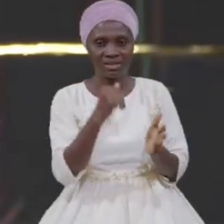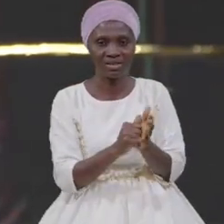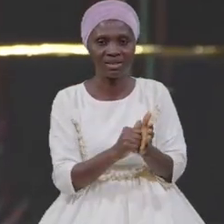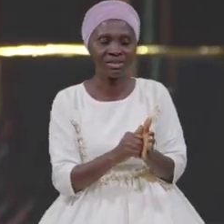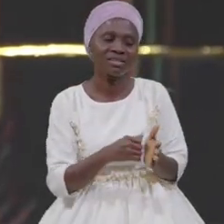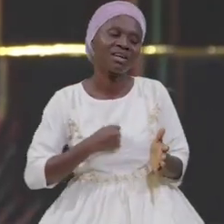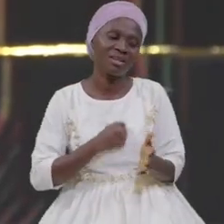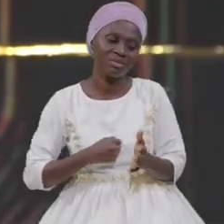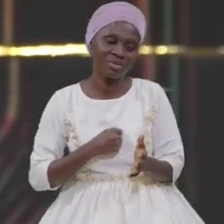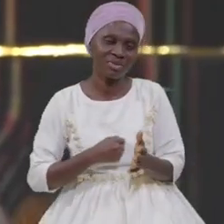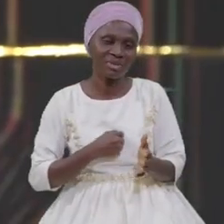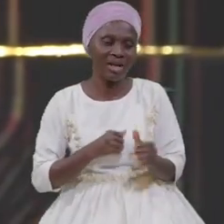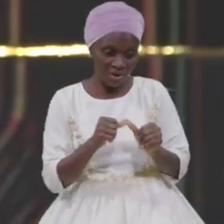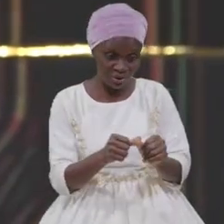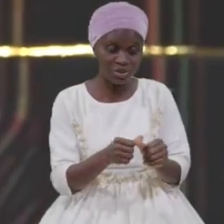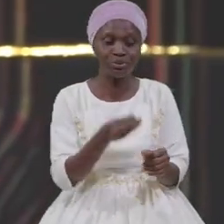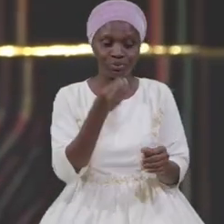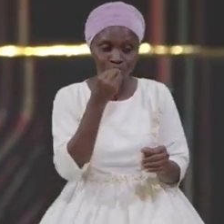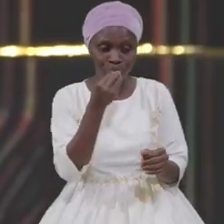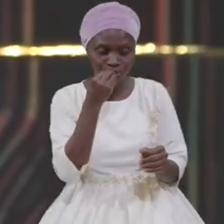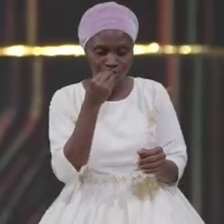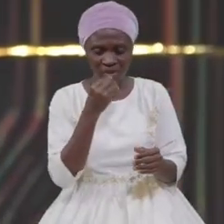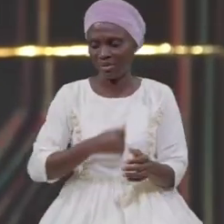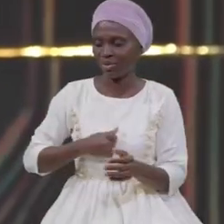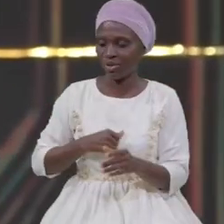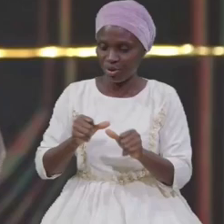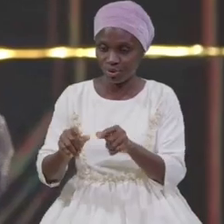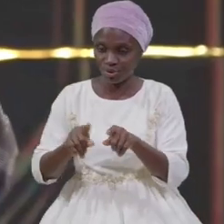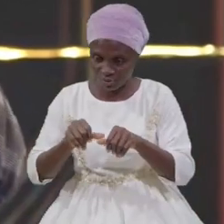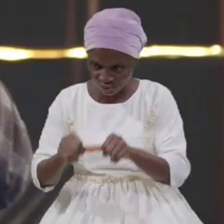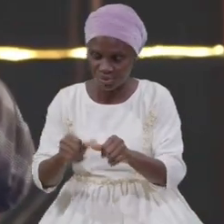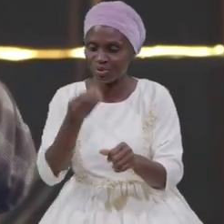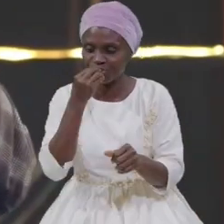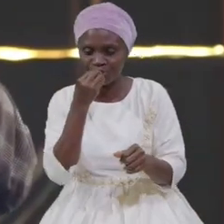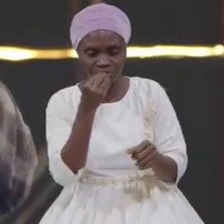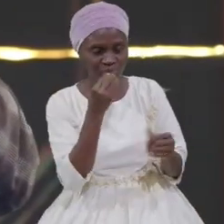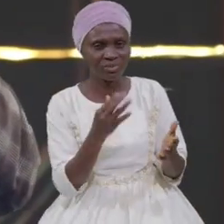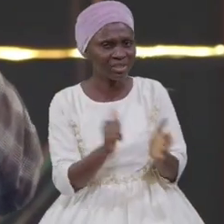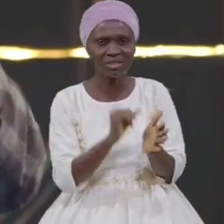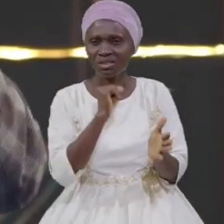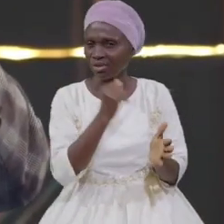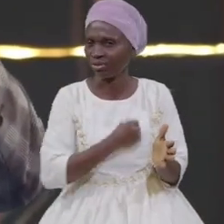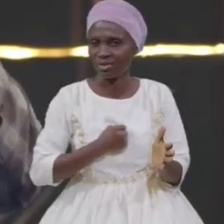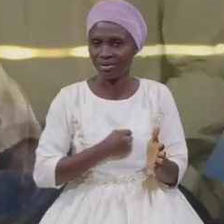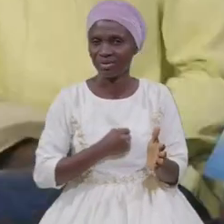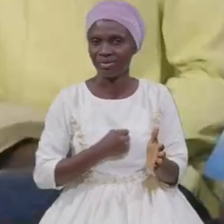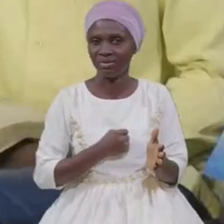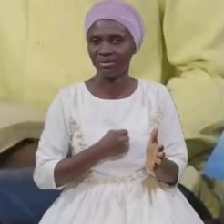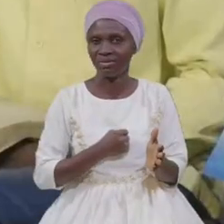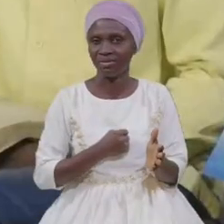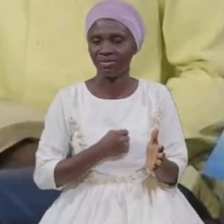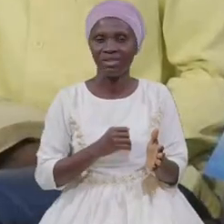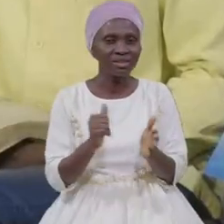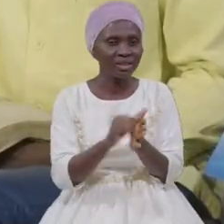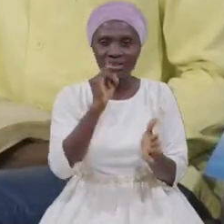suis désolé, maman. Et il continue à mâcher la viande. Ça, ce n'est pas désolé. Est-ce que ça, c'est désolé, ça? Parlez, non?